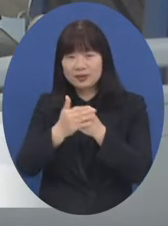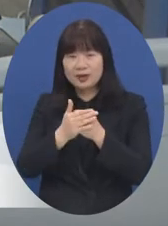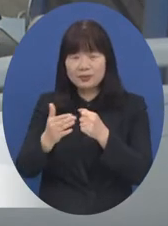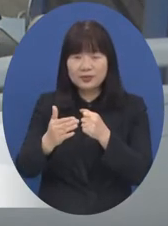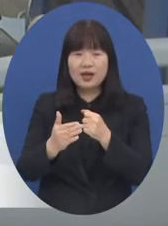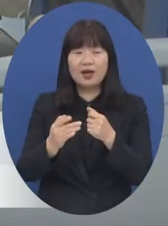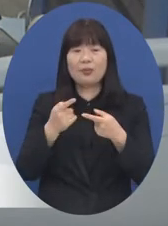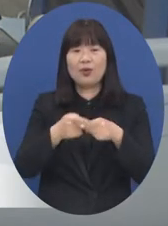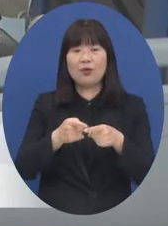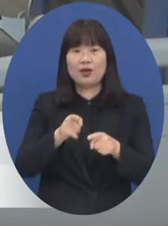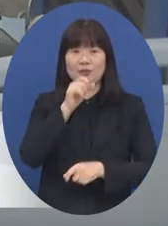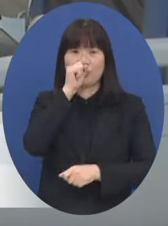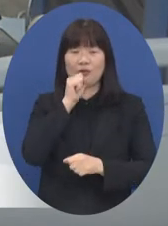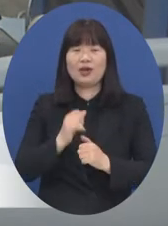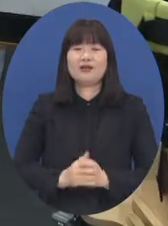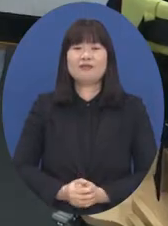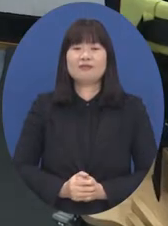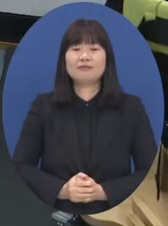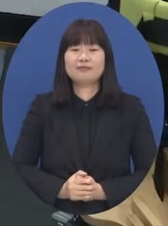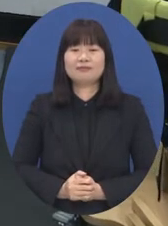기자가 만나봤습니다.